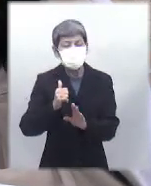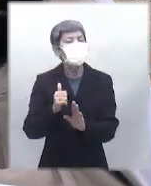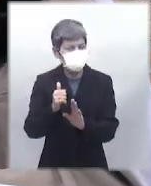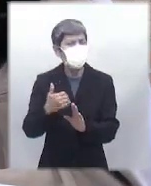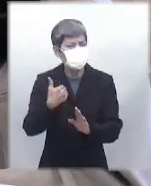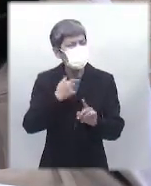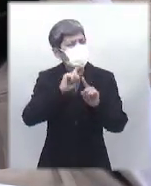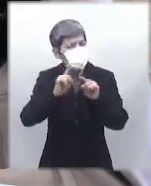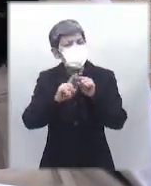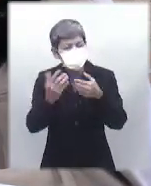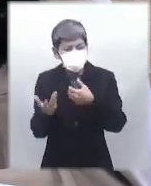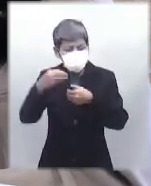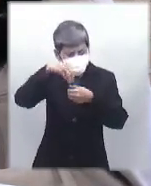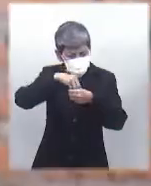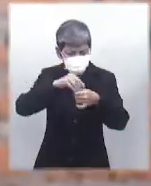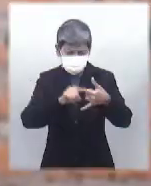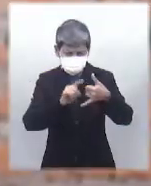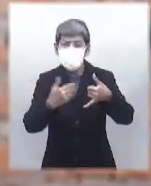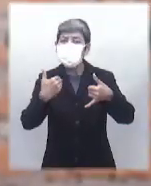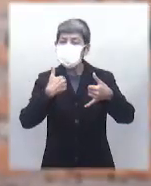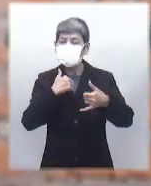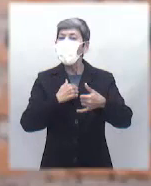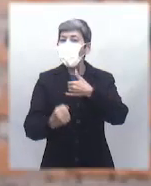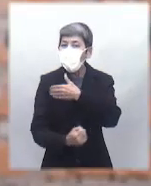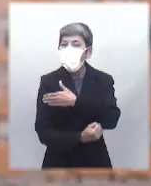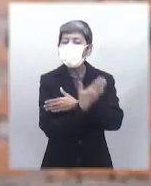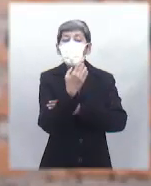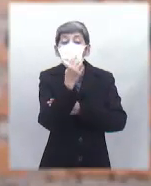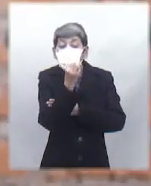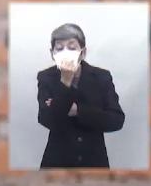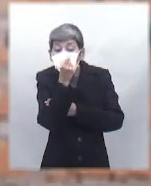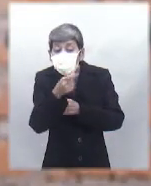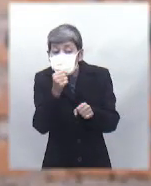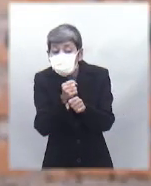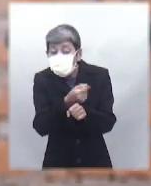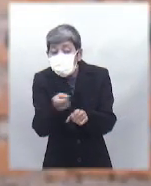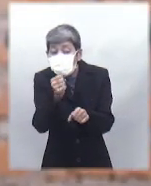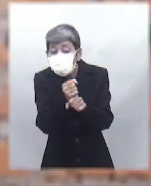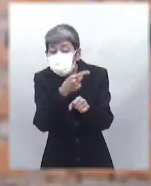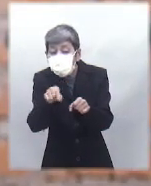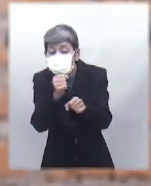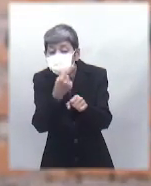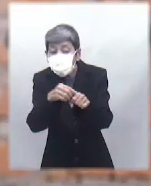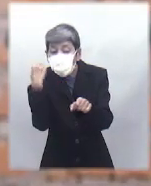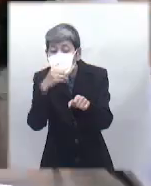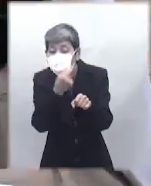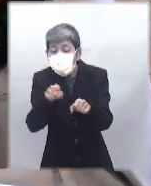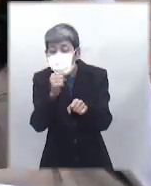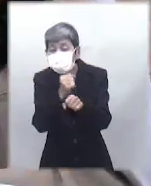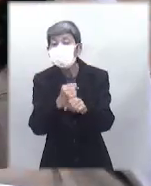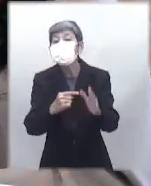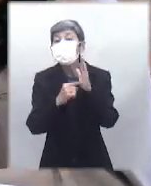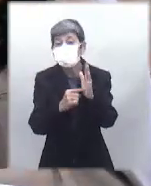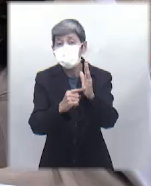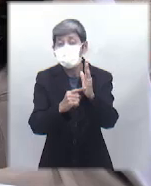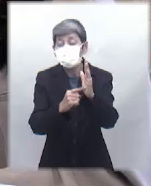อาจจะมีหลายเรื่องที่อยู่ในซ่อนอยู่ในนั้นเราจะต้องให้โอกาสเขาในการทดลองทำซ้ำๆทำบ่อยๆผมยก